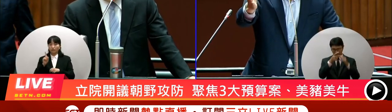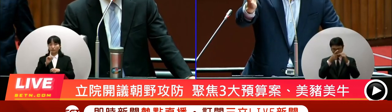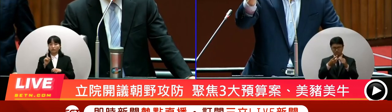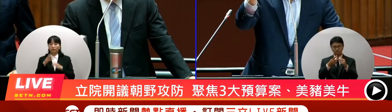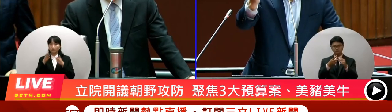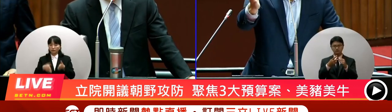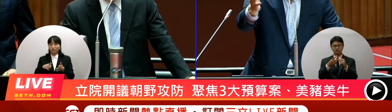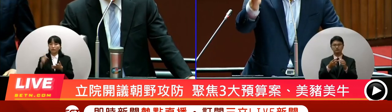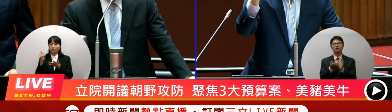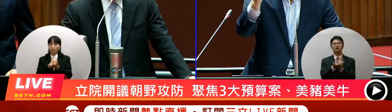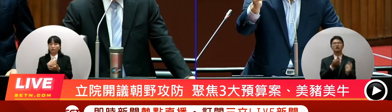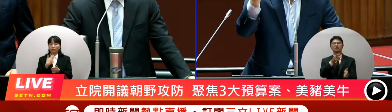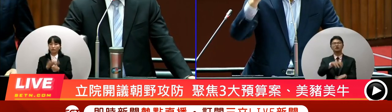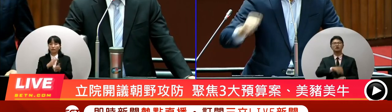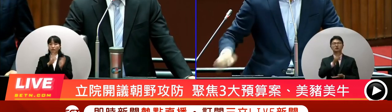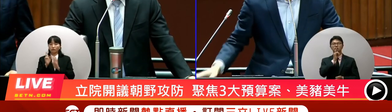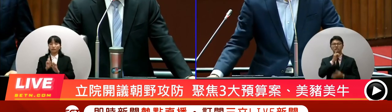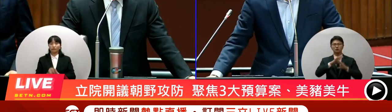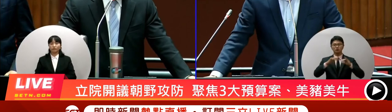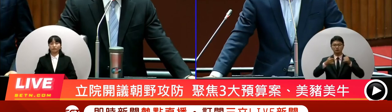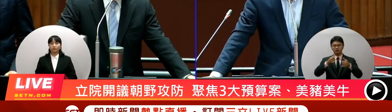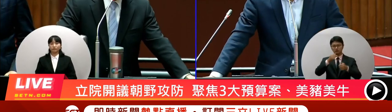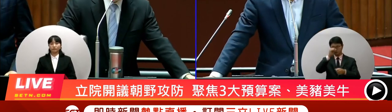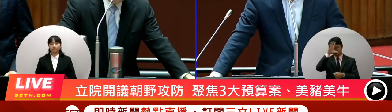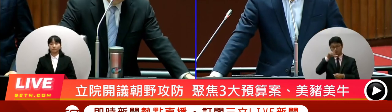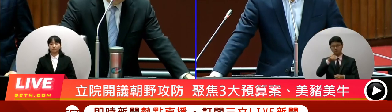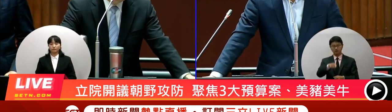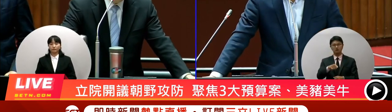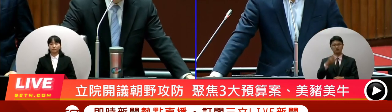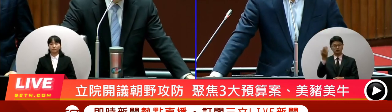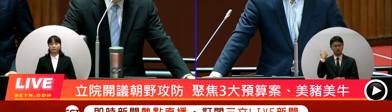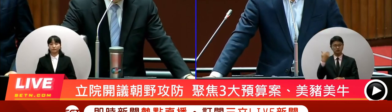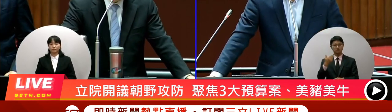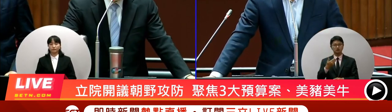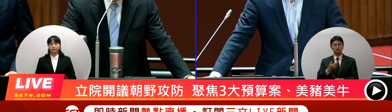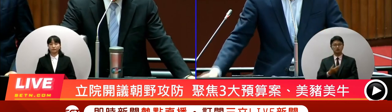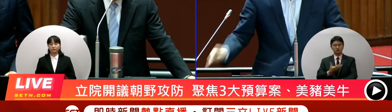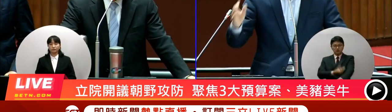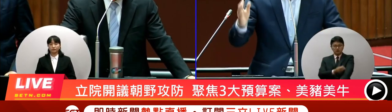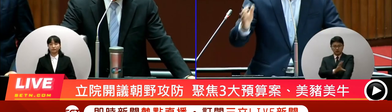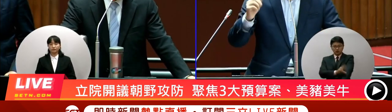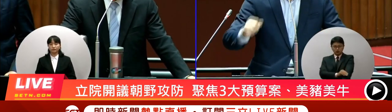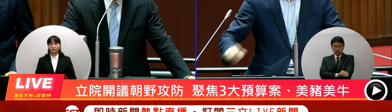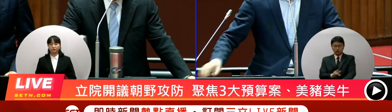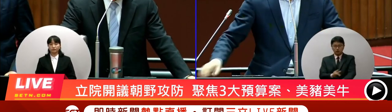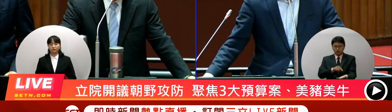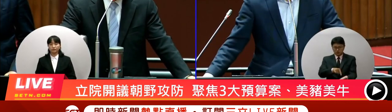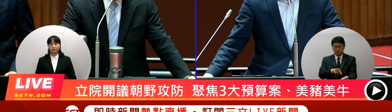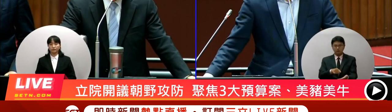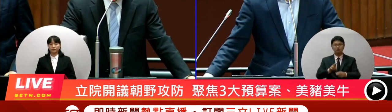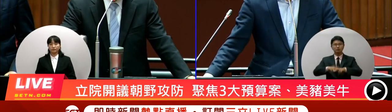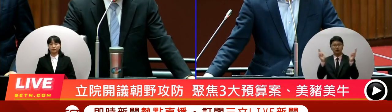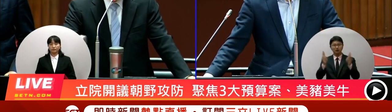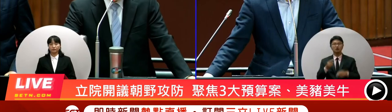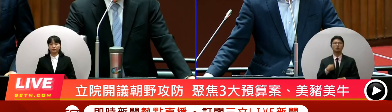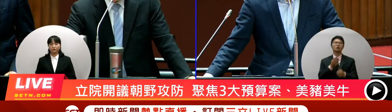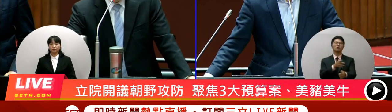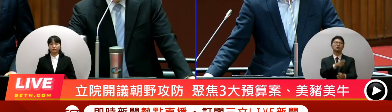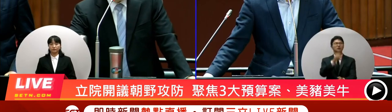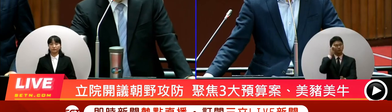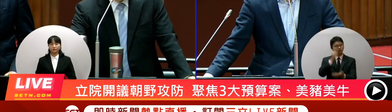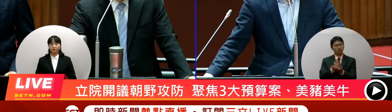多巴胺 进来。你刚刚讲了，你说国民党先开放瘦肉精，院长，请问你每天吃高价美